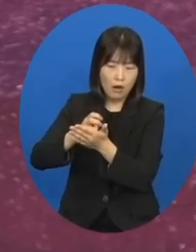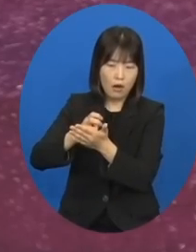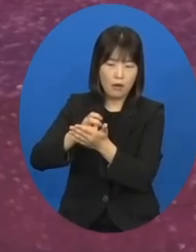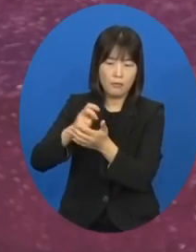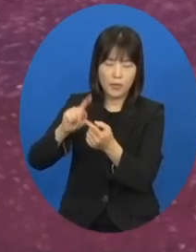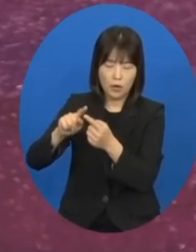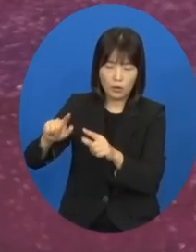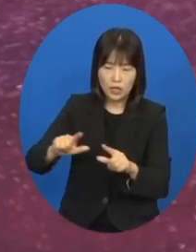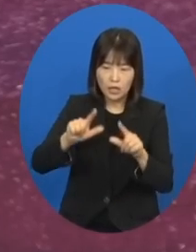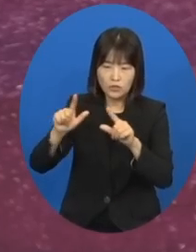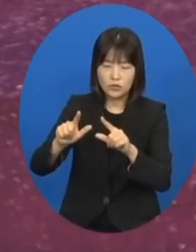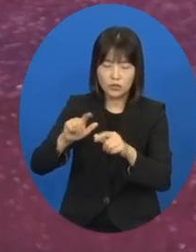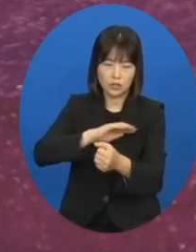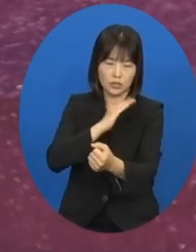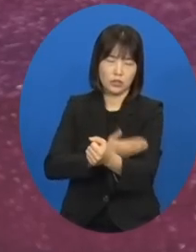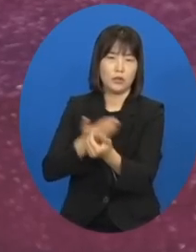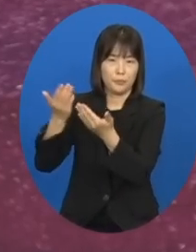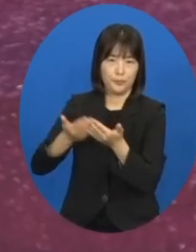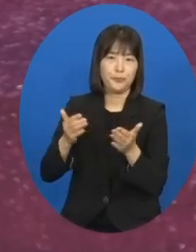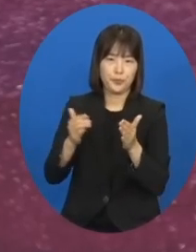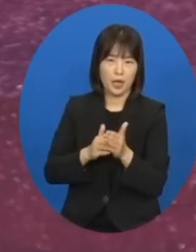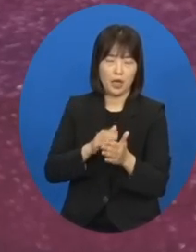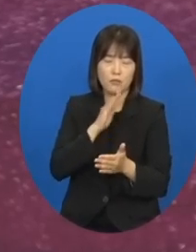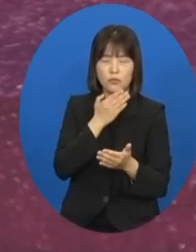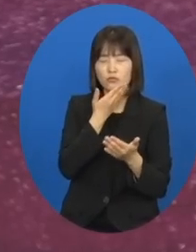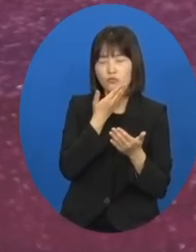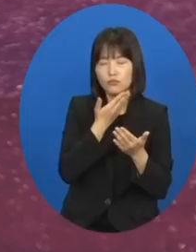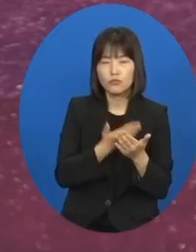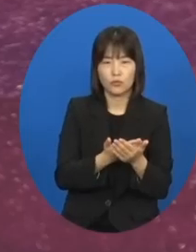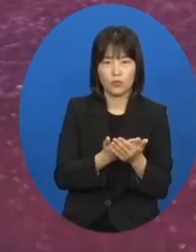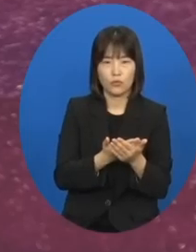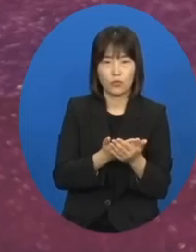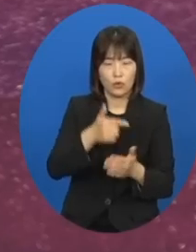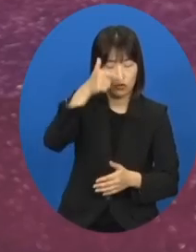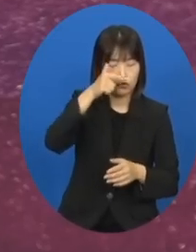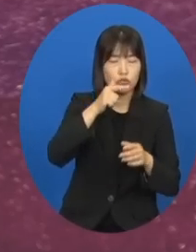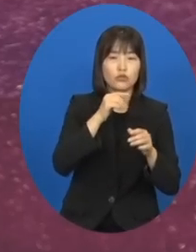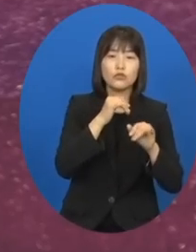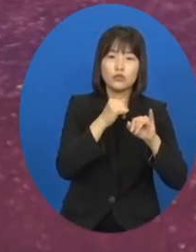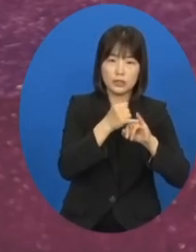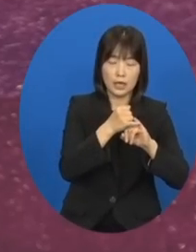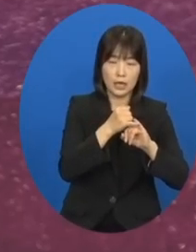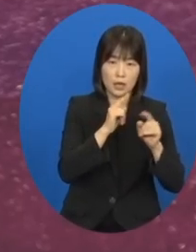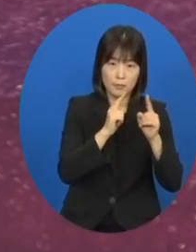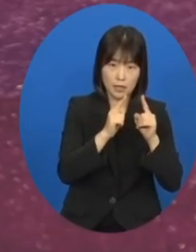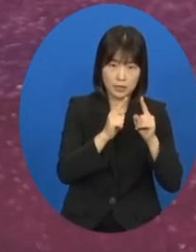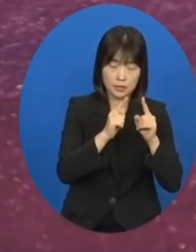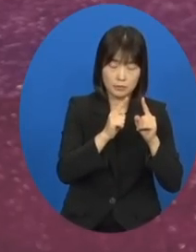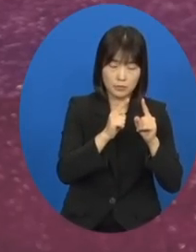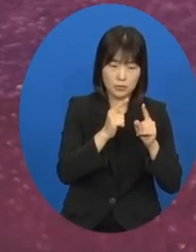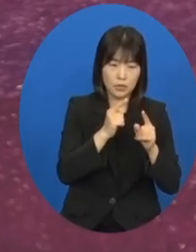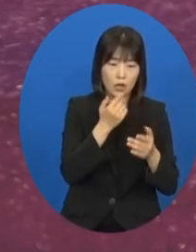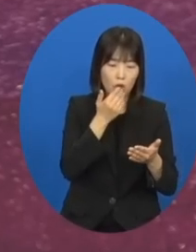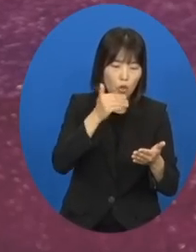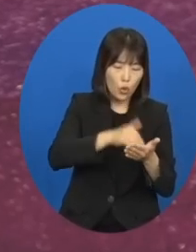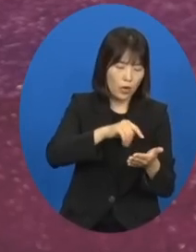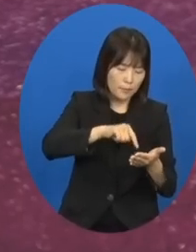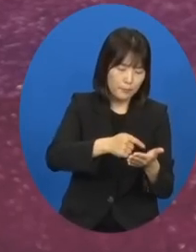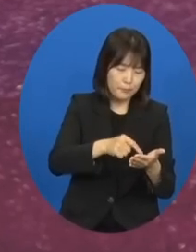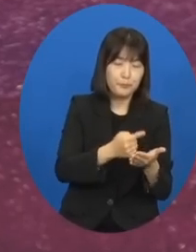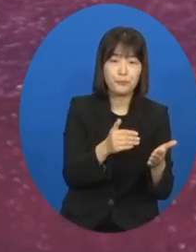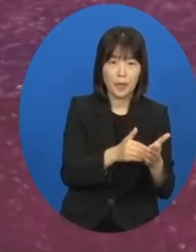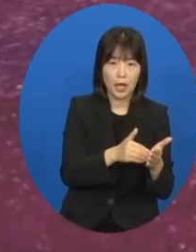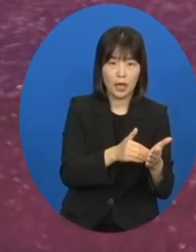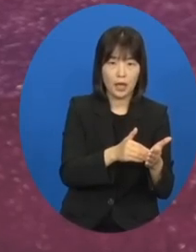것입니다 굉장히 중요한 거예요 여러분 구약에서는 말씀이 어디에 새겨졌어요 돌에 새겨졌어요 돌판에서